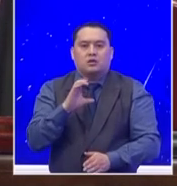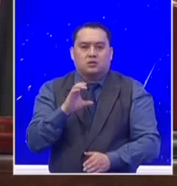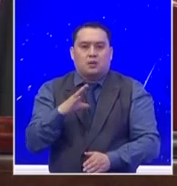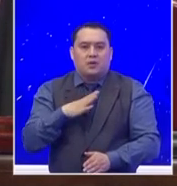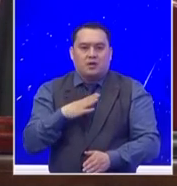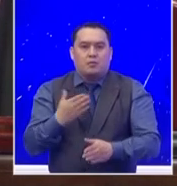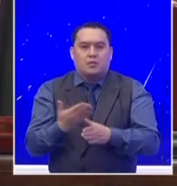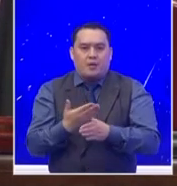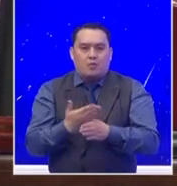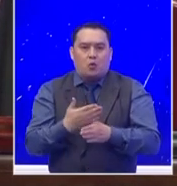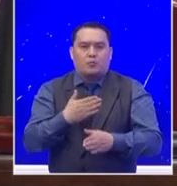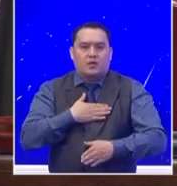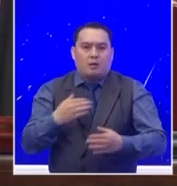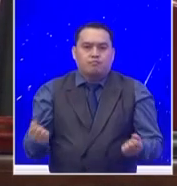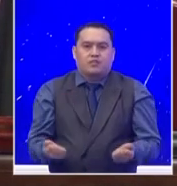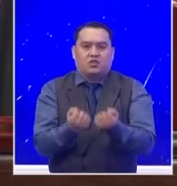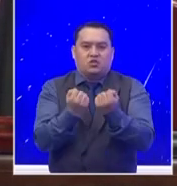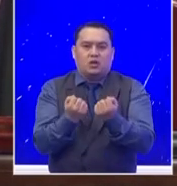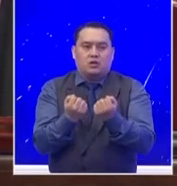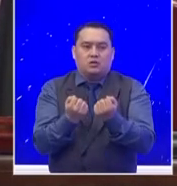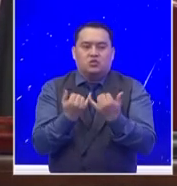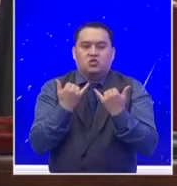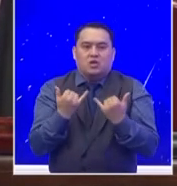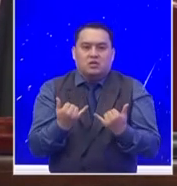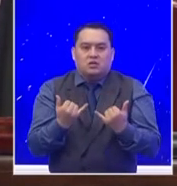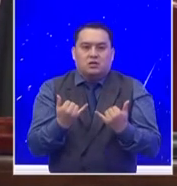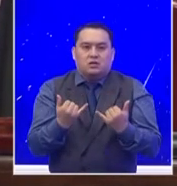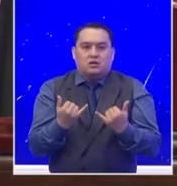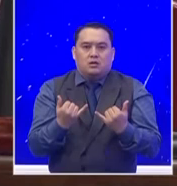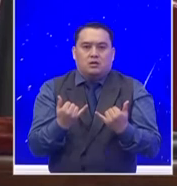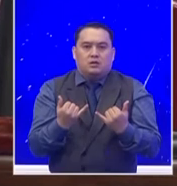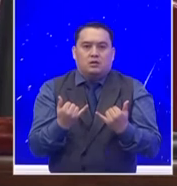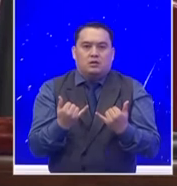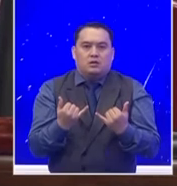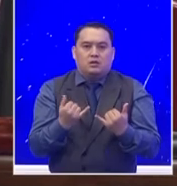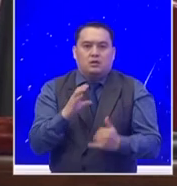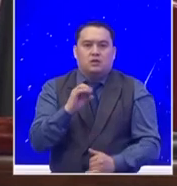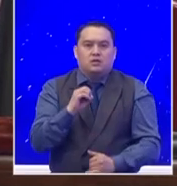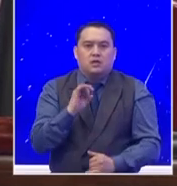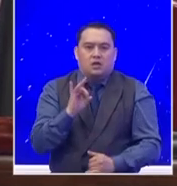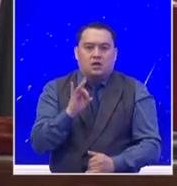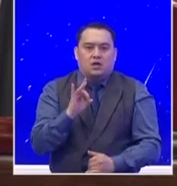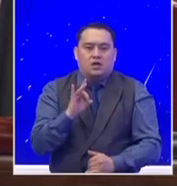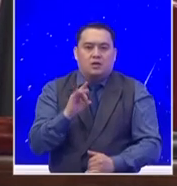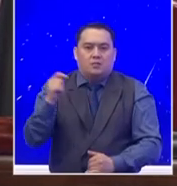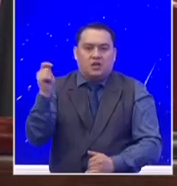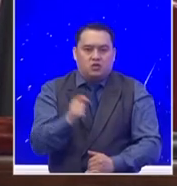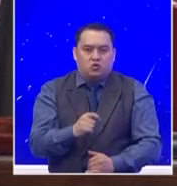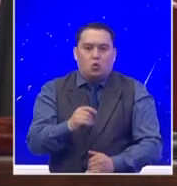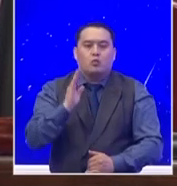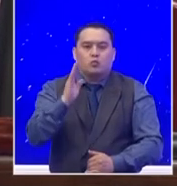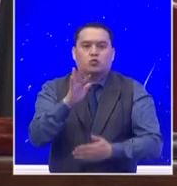здорово помог мне, поддержал. И сейчас вот Серик Мансович пришел, я думаю, дальше это